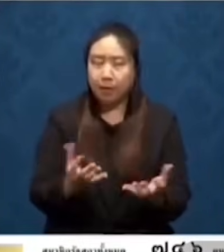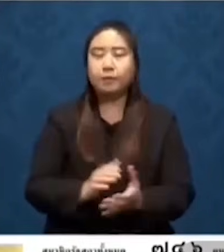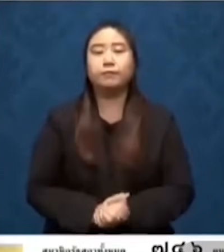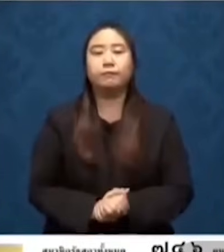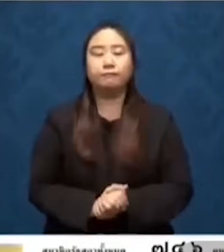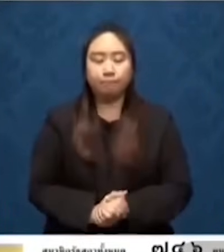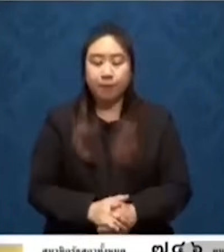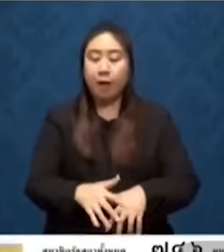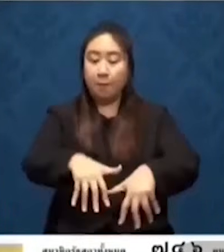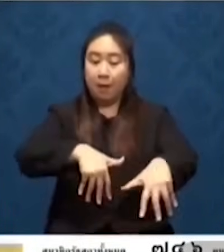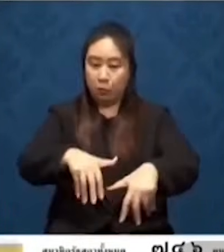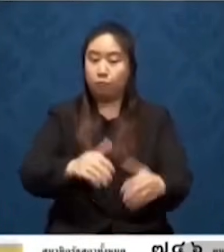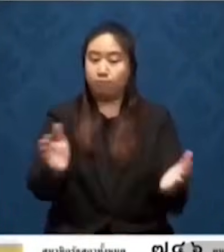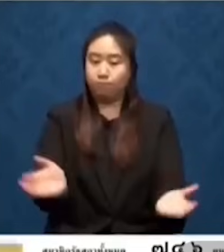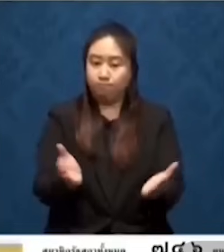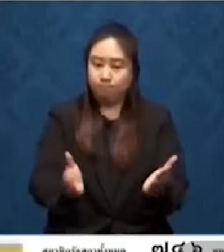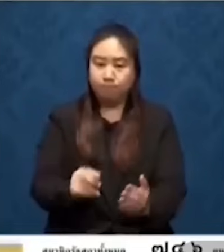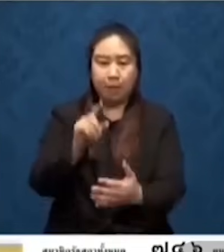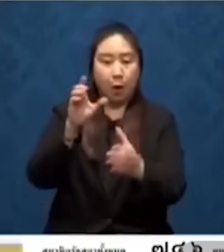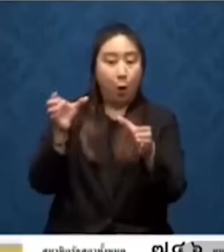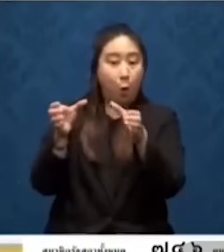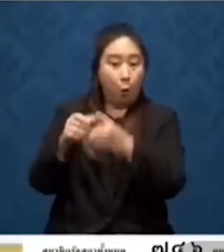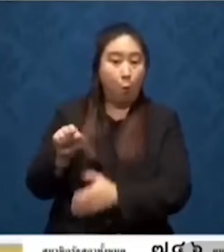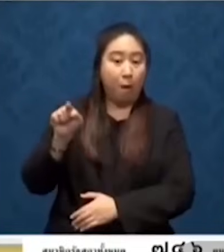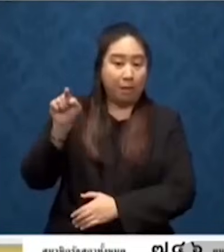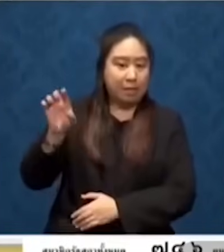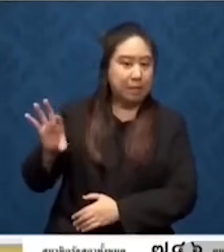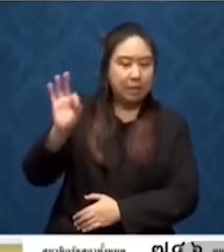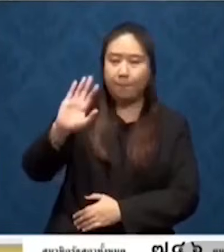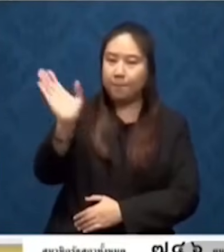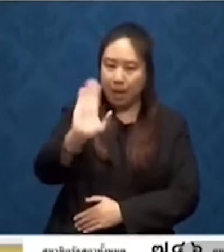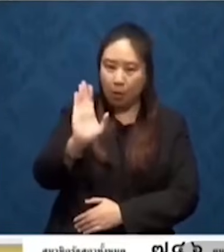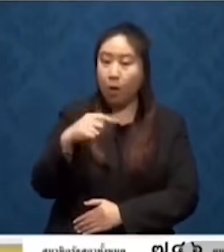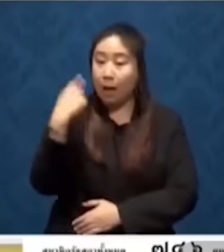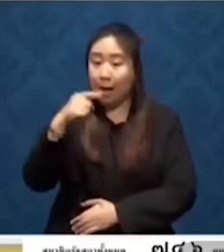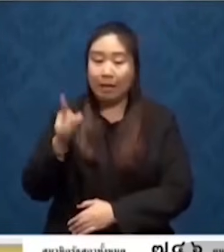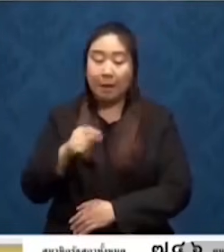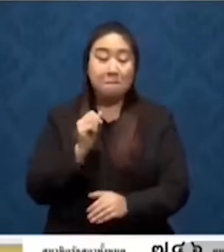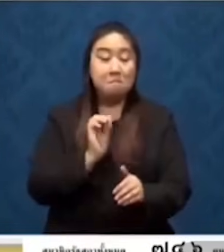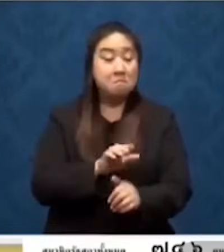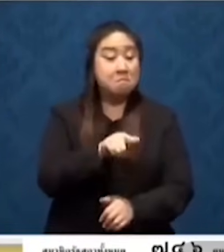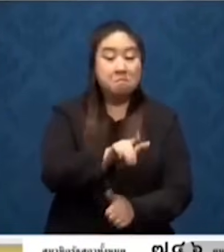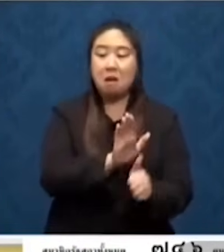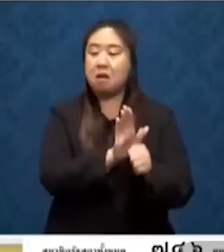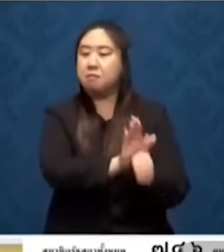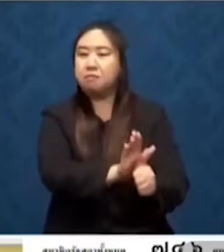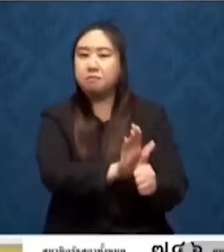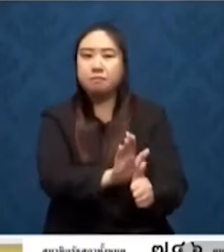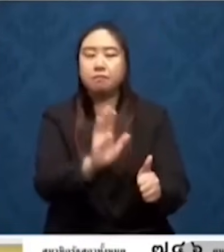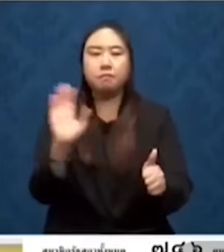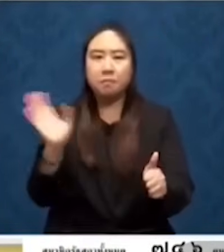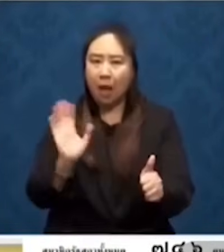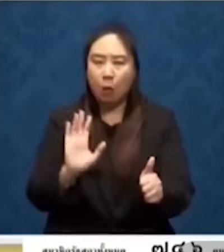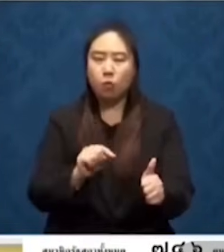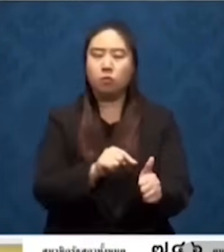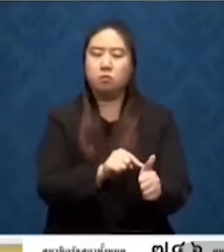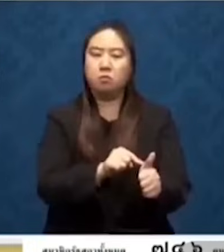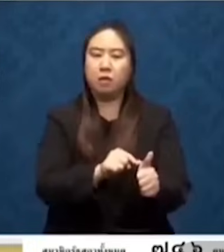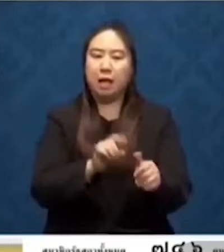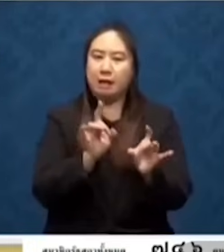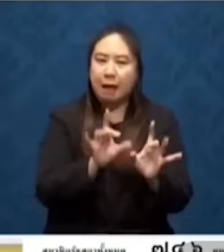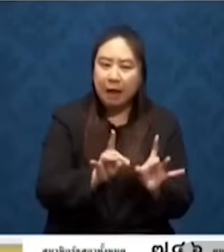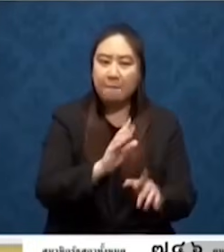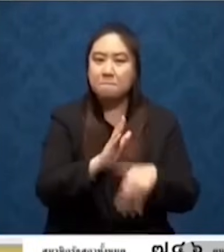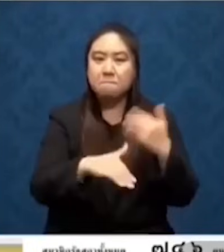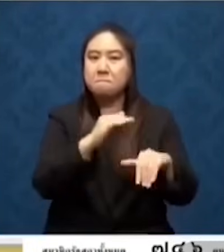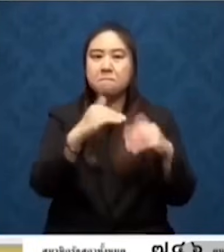าชนว่าอย่าเลือกพรรคนี้พรรคที่เลือกปฏิบัติกับเราพรรคที่กันแกล้งไม่พัฒนา